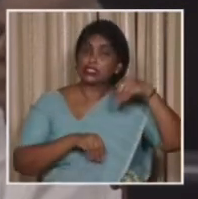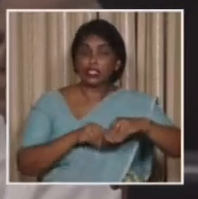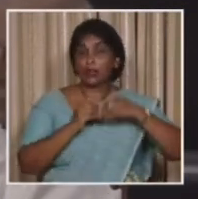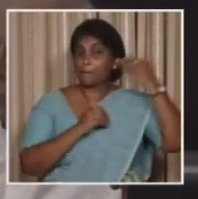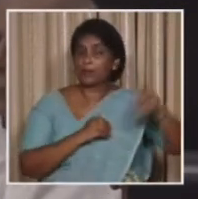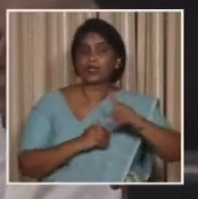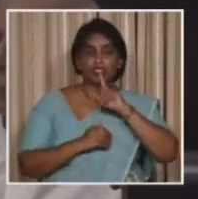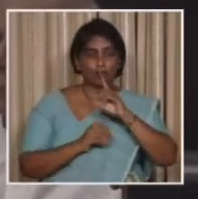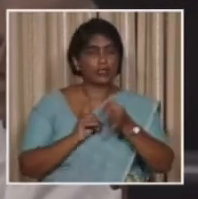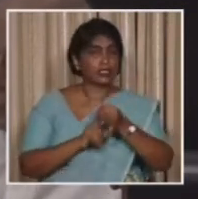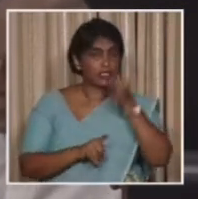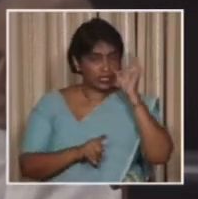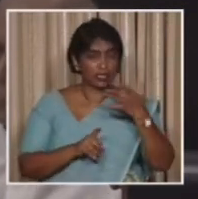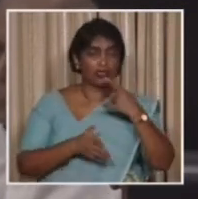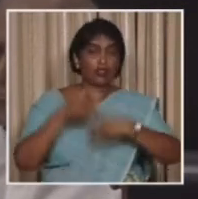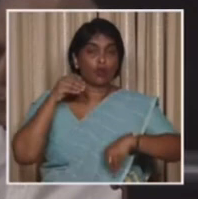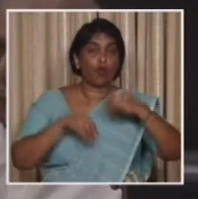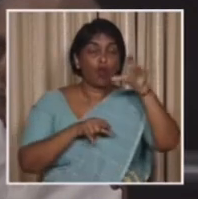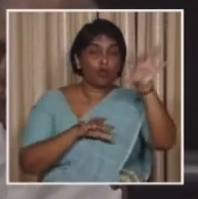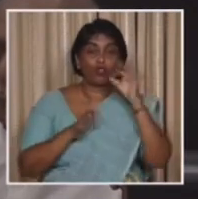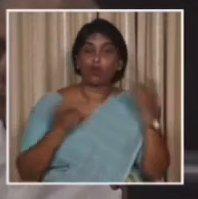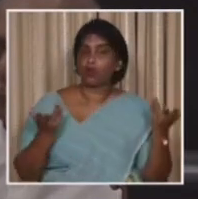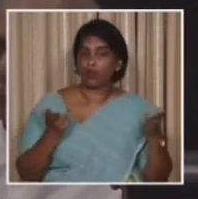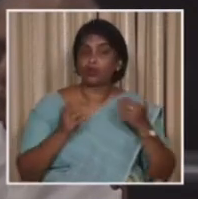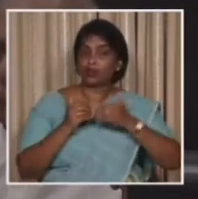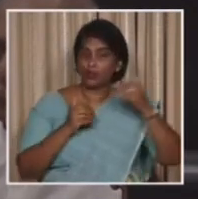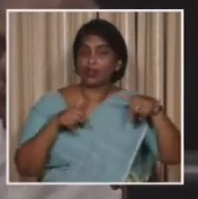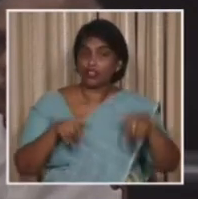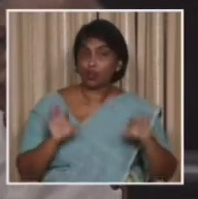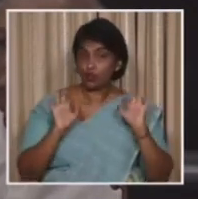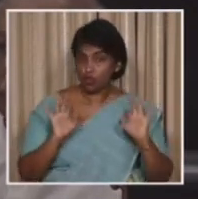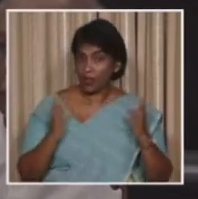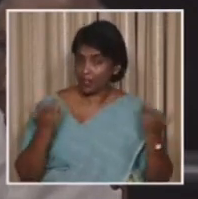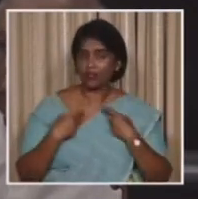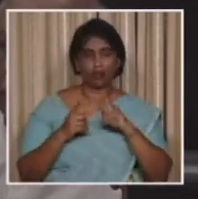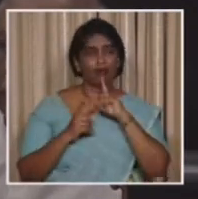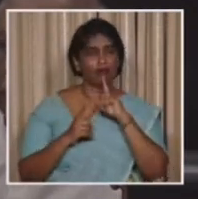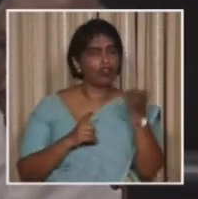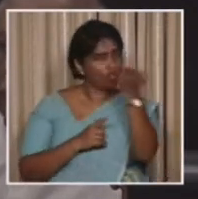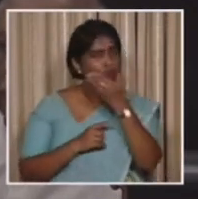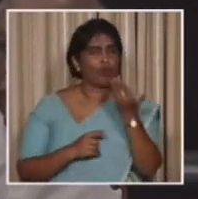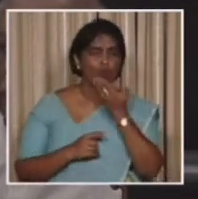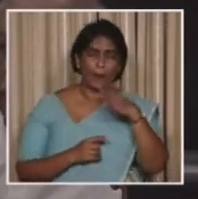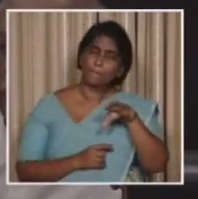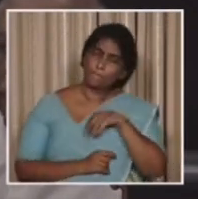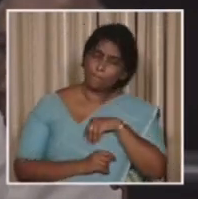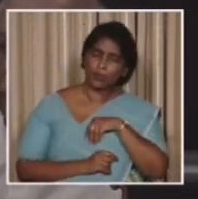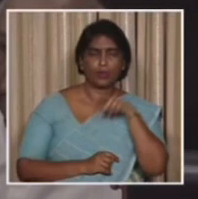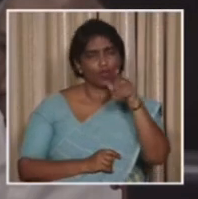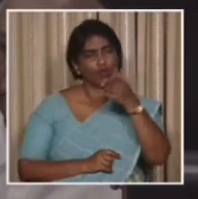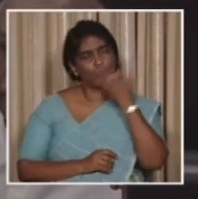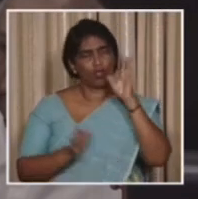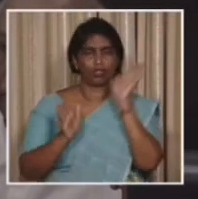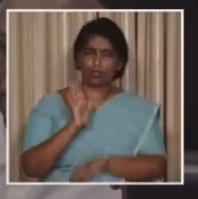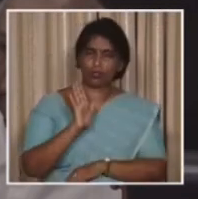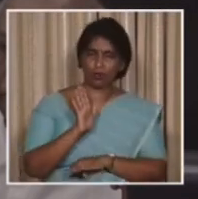පුළුවන්. ජනාධිපතිගේ මහ ඡන්දේ කවුද ඕනේ කියලා ඒ වෙනකන් ලෑස්තිද නැද්ද කියලා මං අහන්නේ. ඔබට පුළුවන් මේක පිළිගන්න, ඔබට පුළුවන්